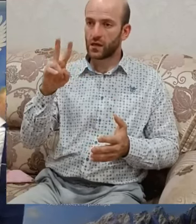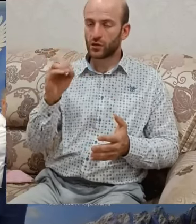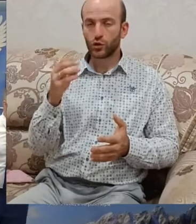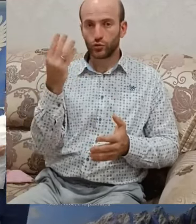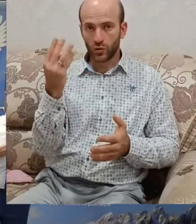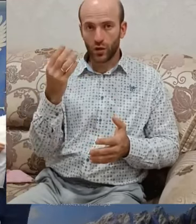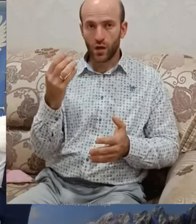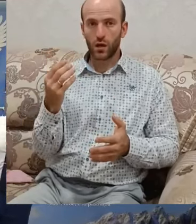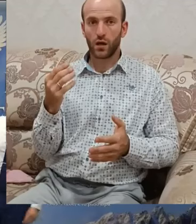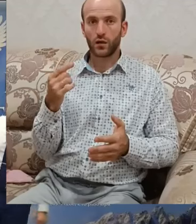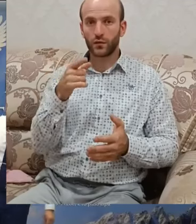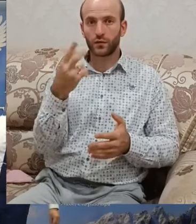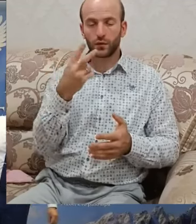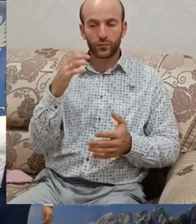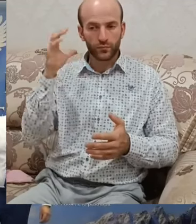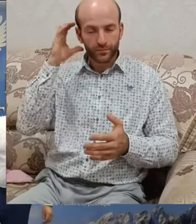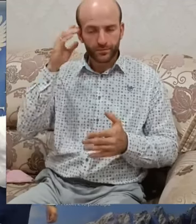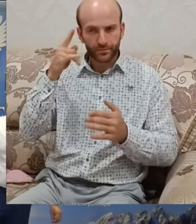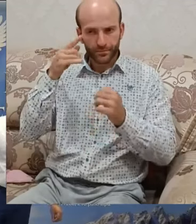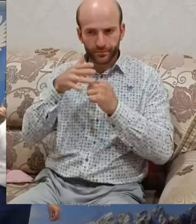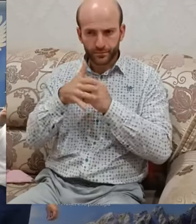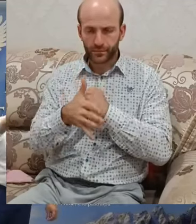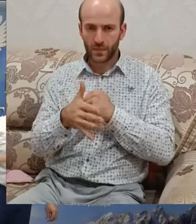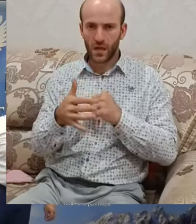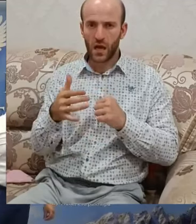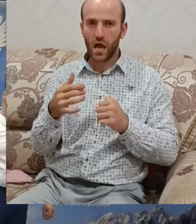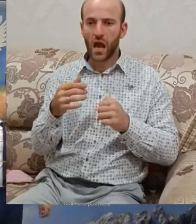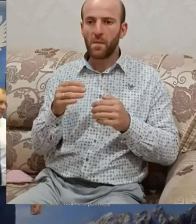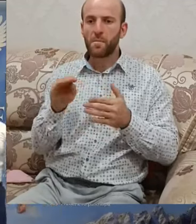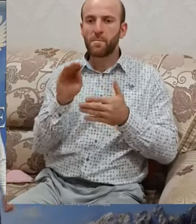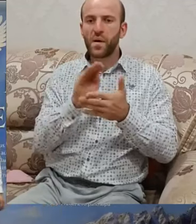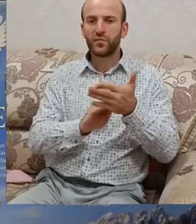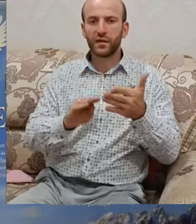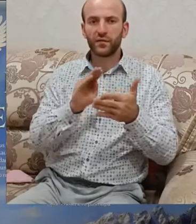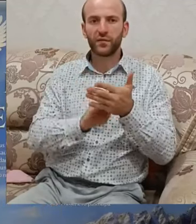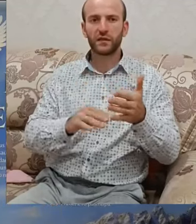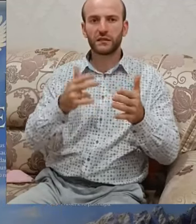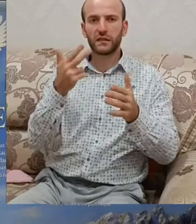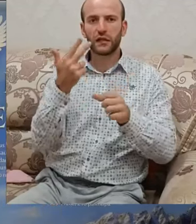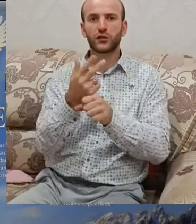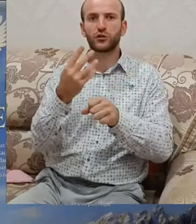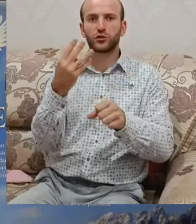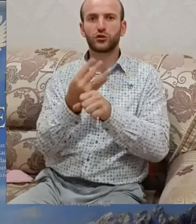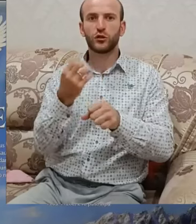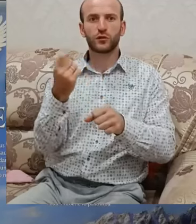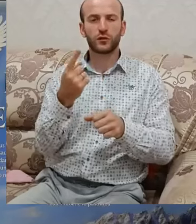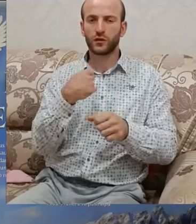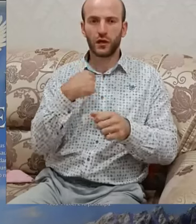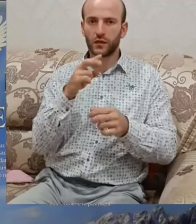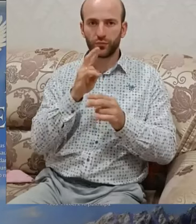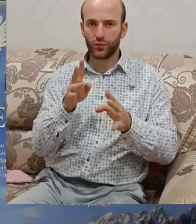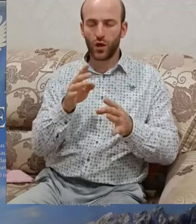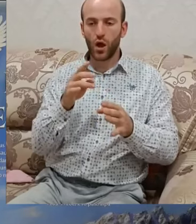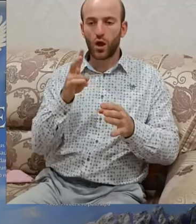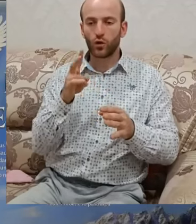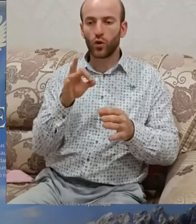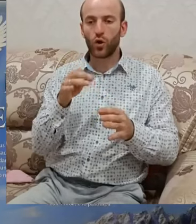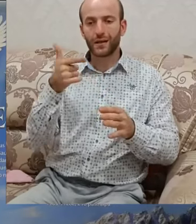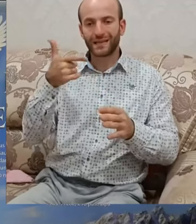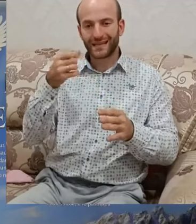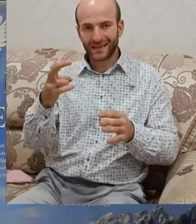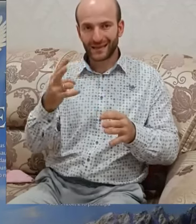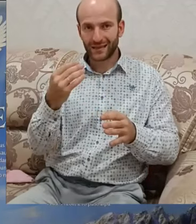Bet genas turi atpažinti, kas yra tie tarnavimai šiandien. Но ген должен распознать, кто такие эти служения сегодня. Išgirsti